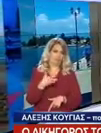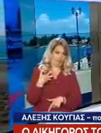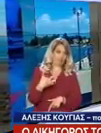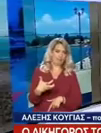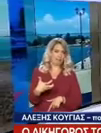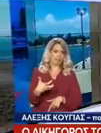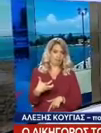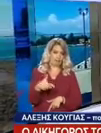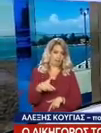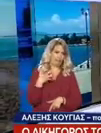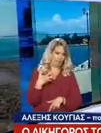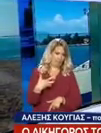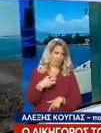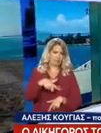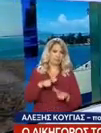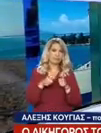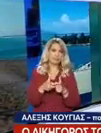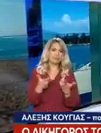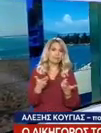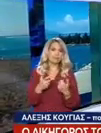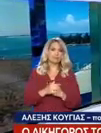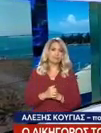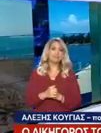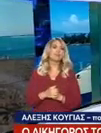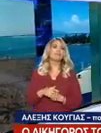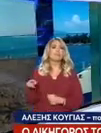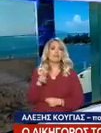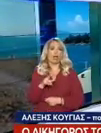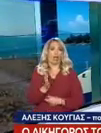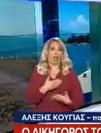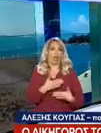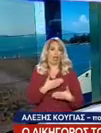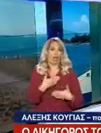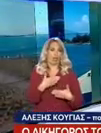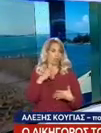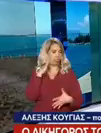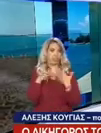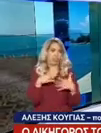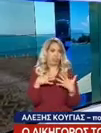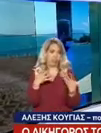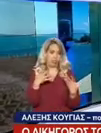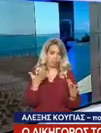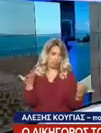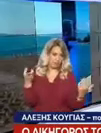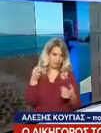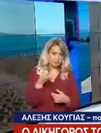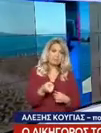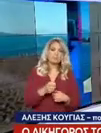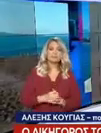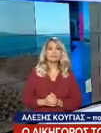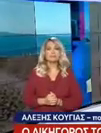μια καταπληκτική οικογένεια, που το ερωτεύτηκε και κατά κάποιο τρόπο έγινε αυτό το δράμα που συνέβη.